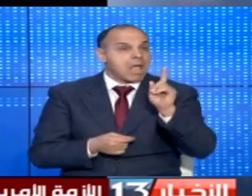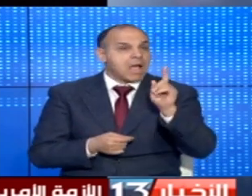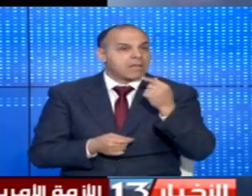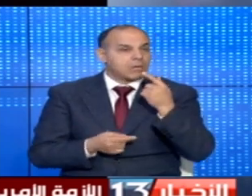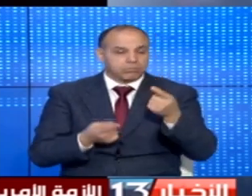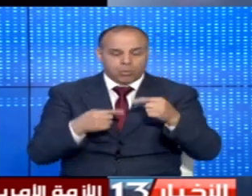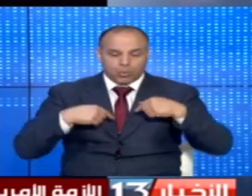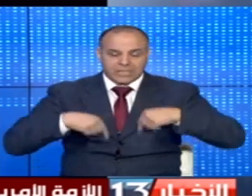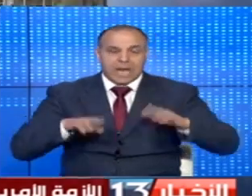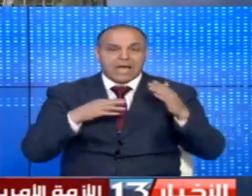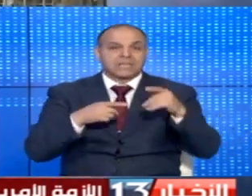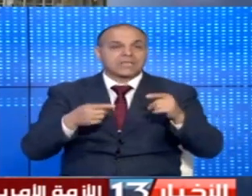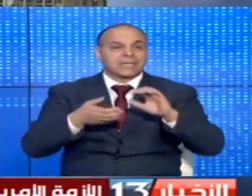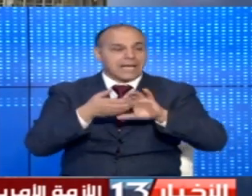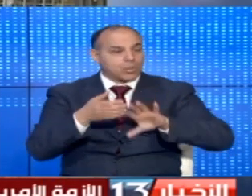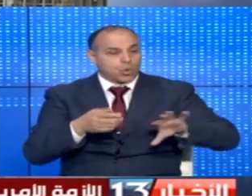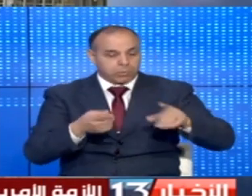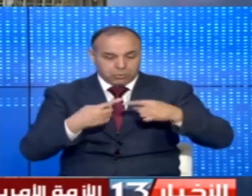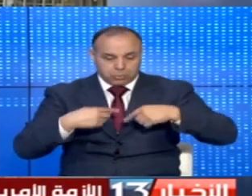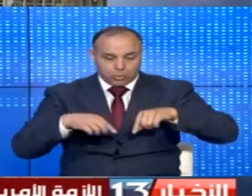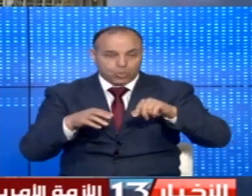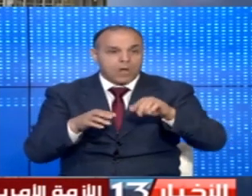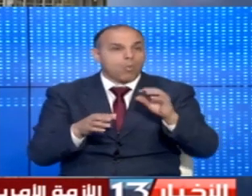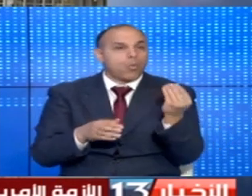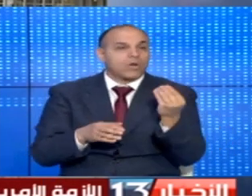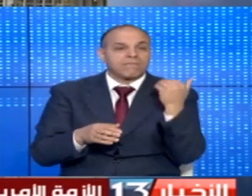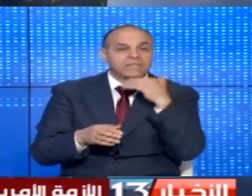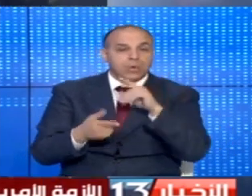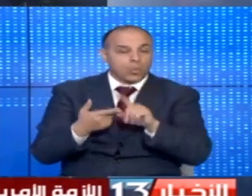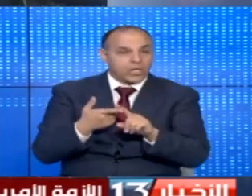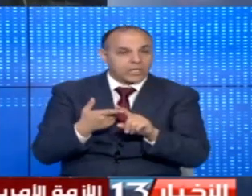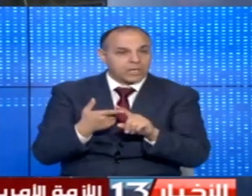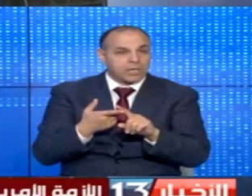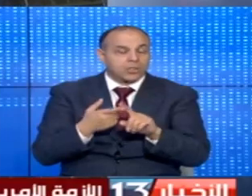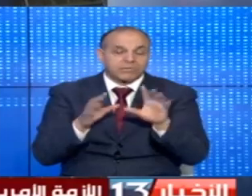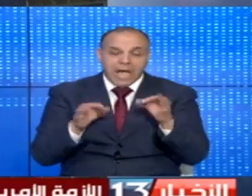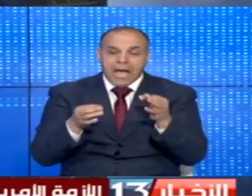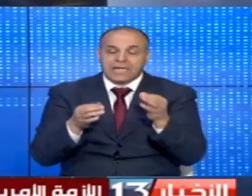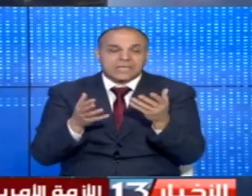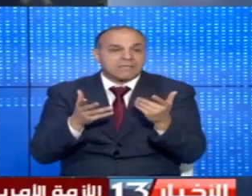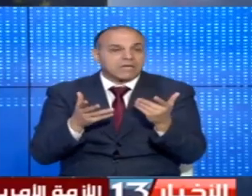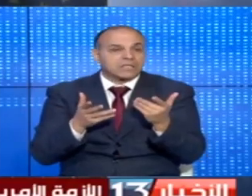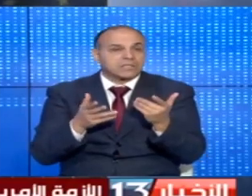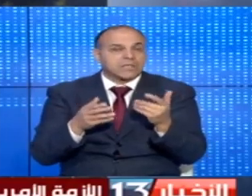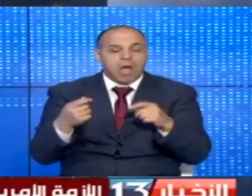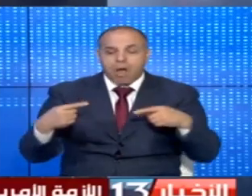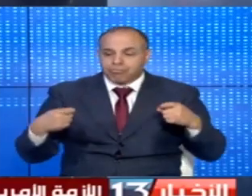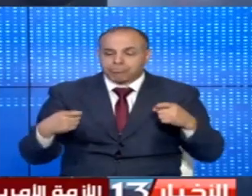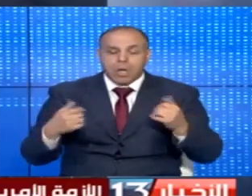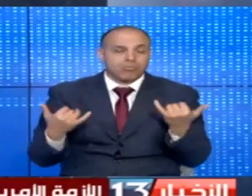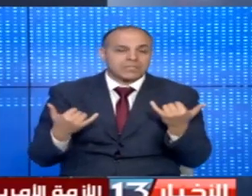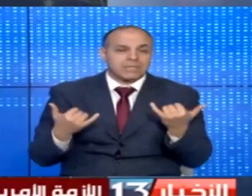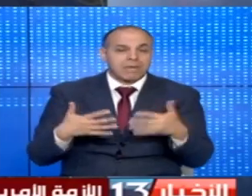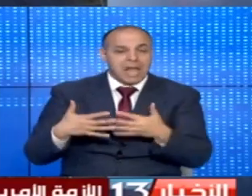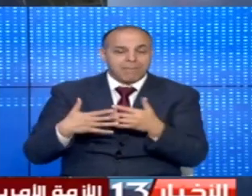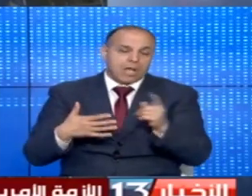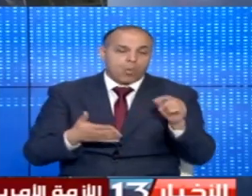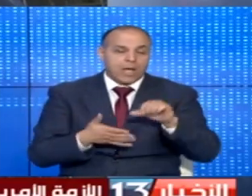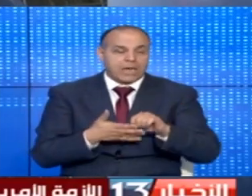يعقد وزراء خارجيه الاتحاد الاوروبي اليوم اجتماعا طارئا نجد سبل الحيل والتي دون حدوث مواجهه بين الولايات المتحده